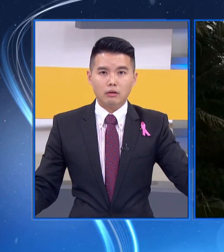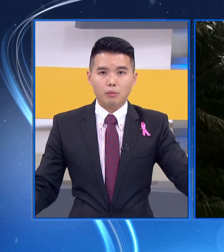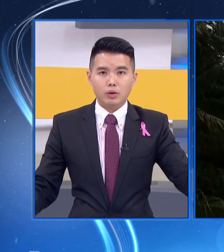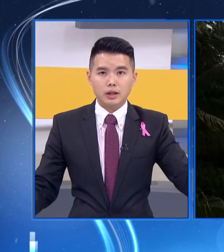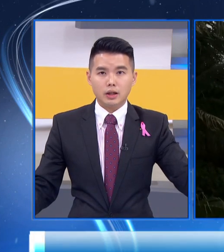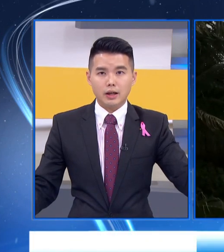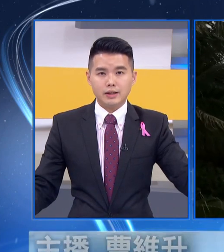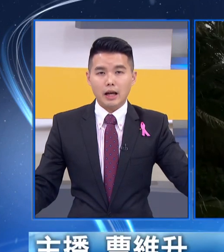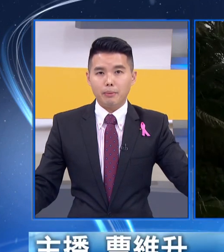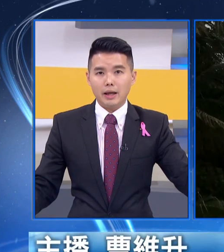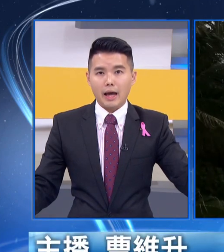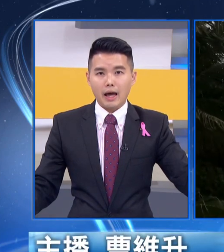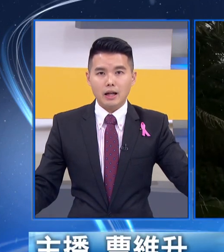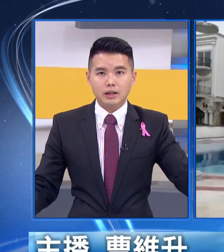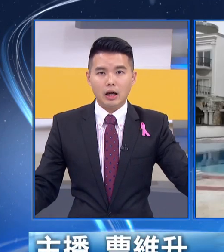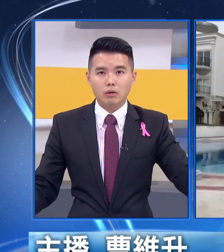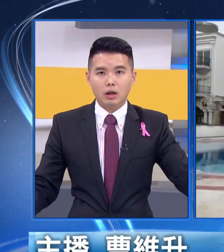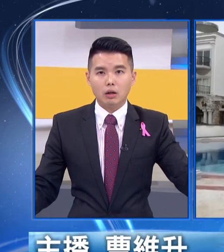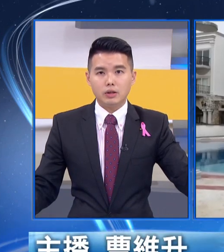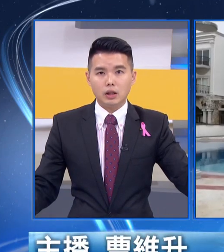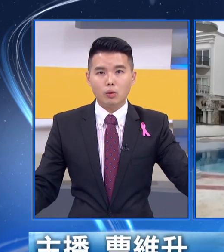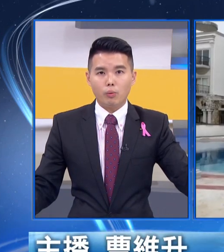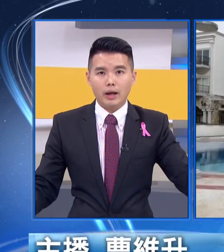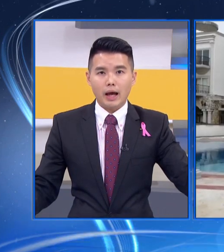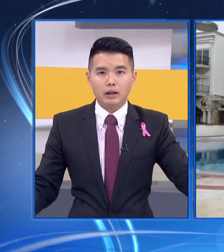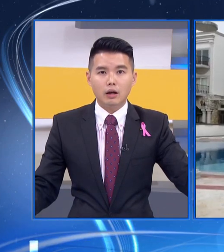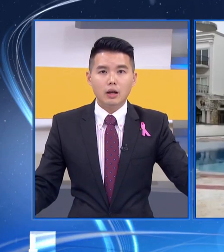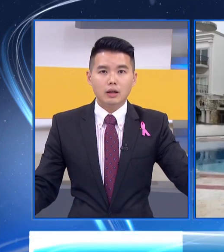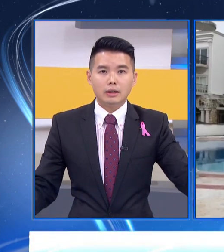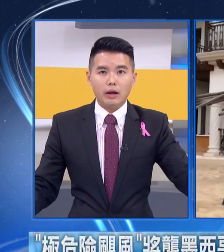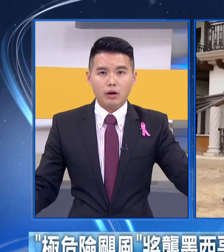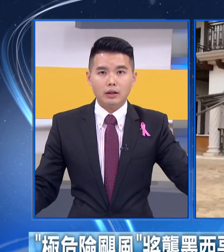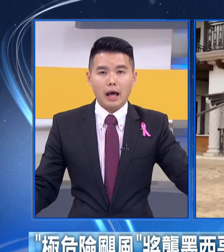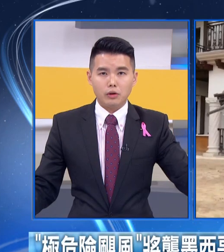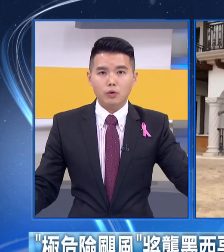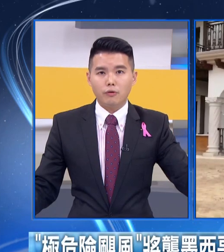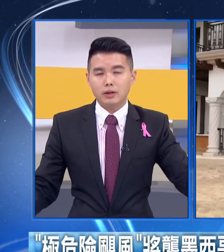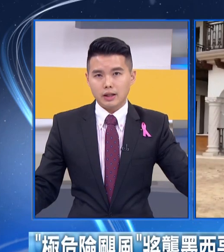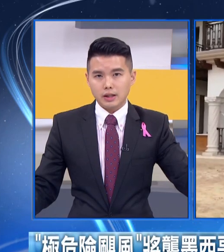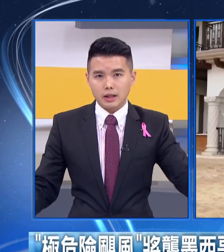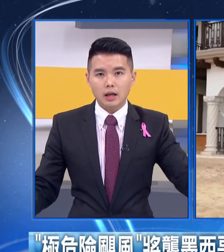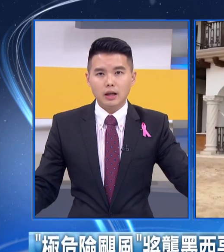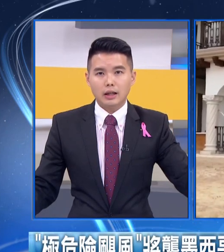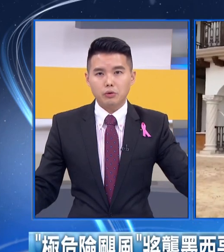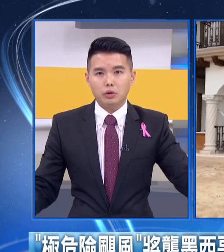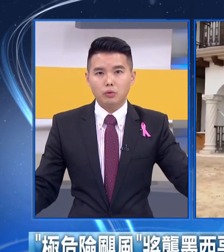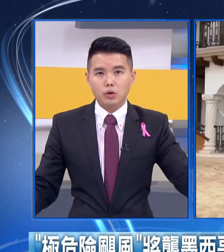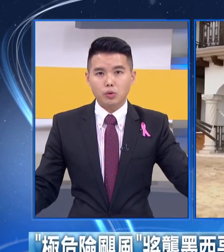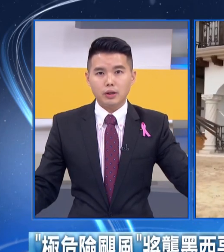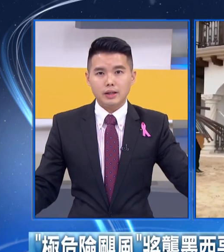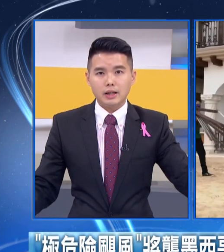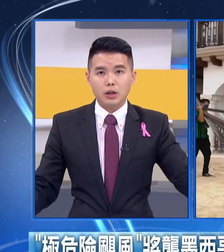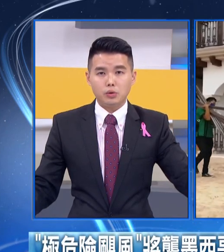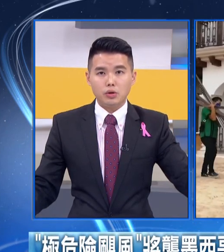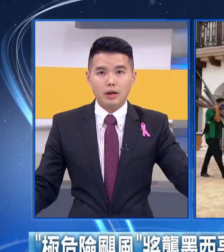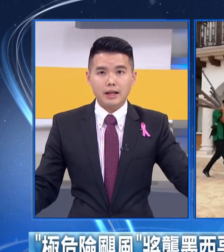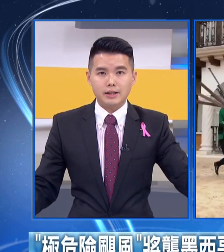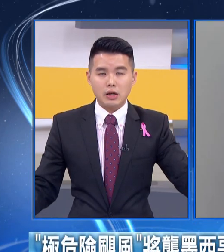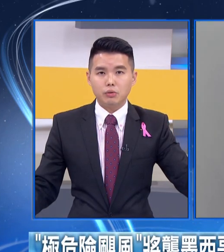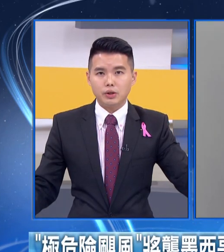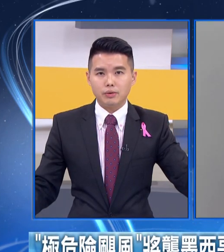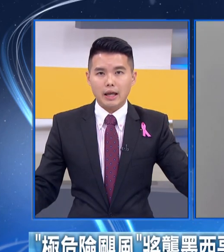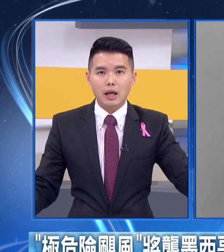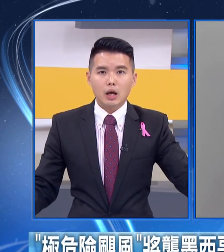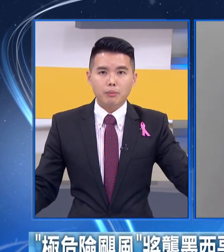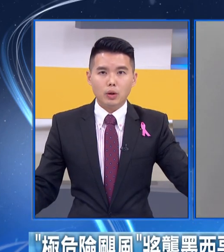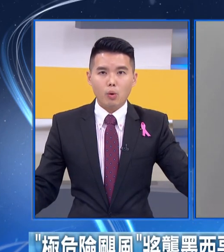另外，他看到呢，墨西哥的加勒比海岸七号遭到极度危害的戴尔塔飓风侵袭，当局动员数以千计的军人来